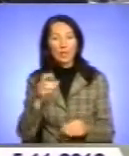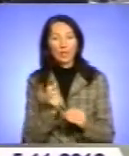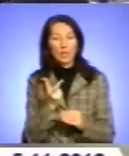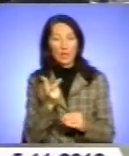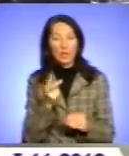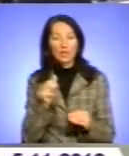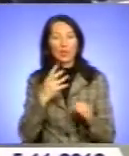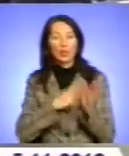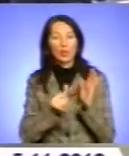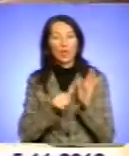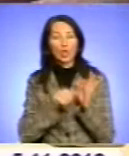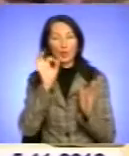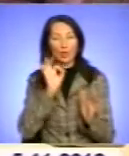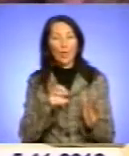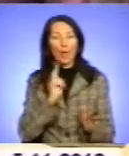13,96%, КПУ –